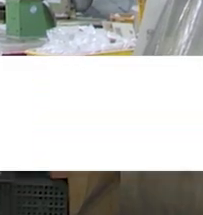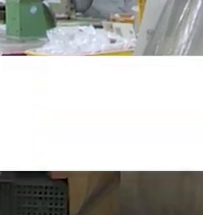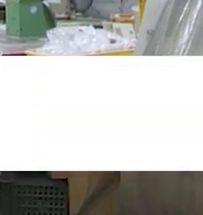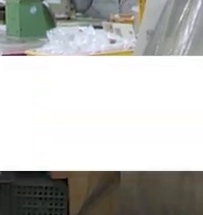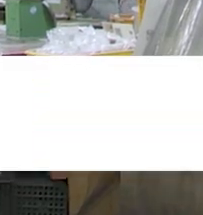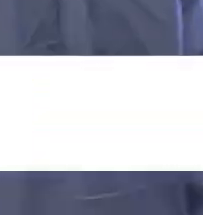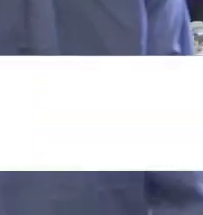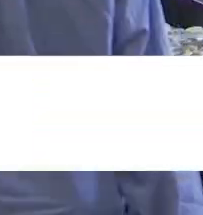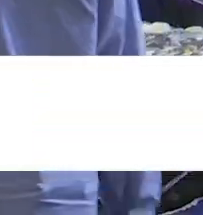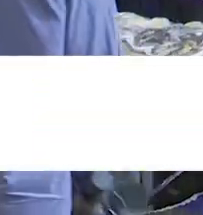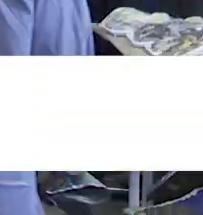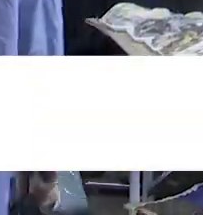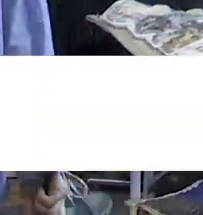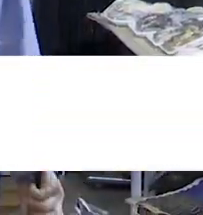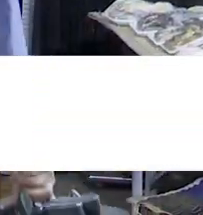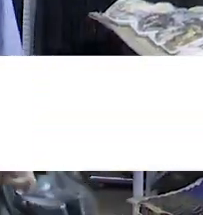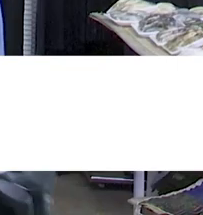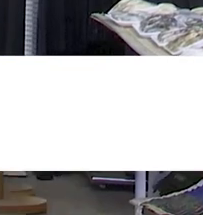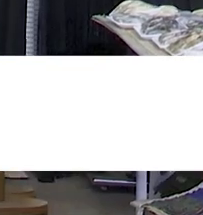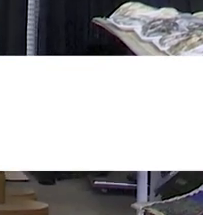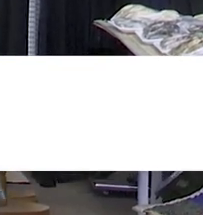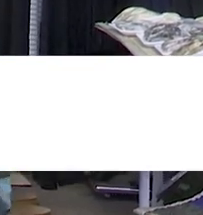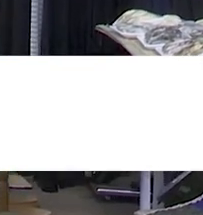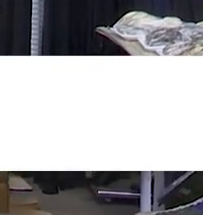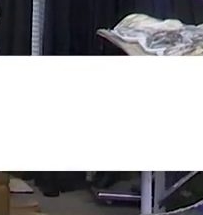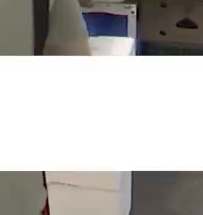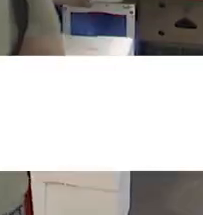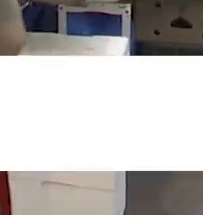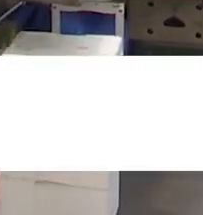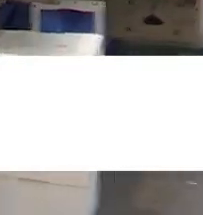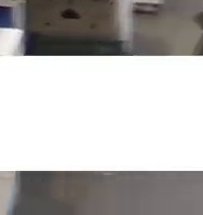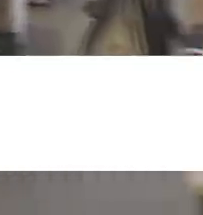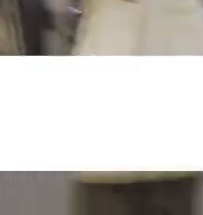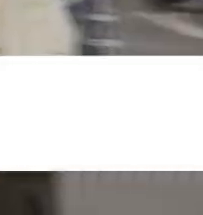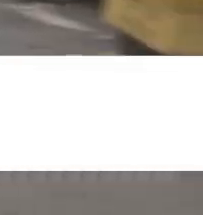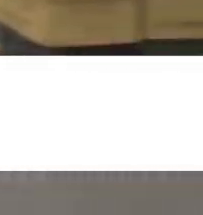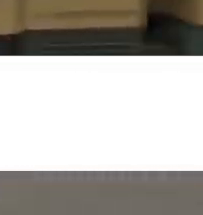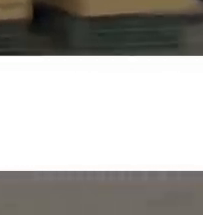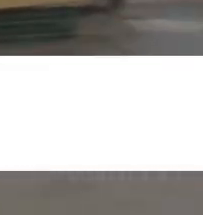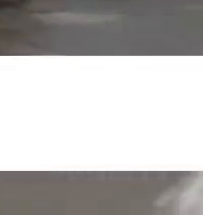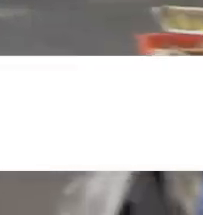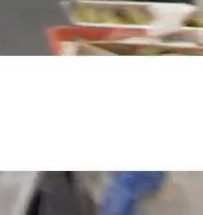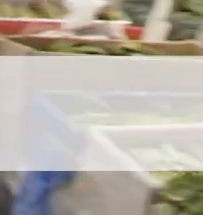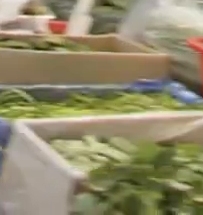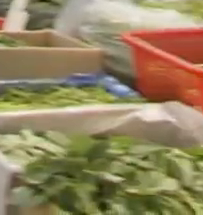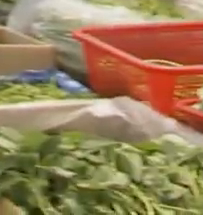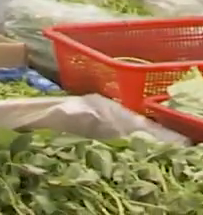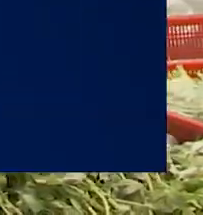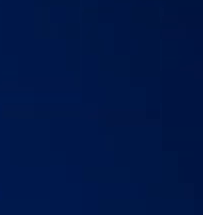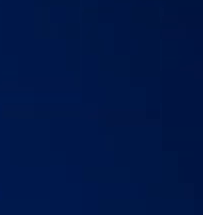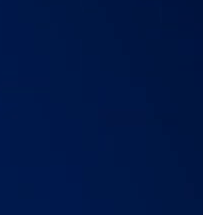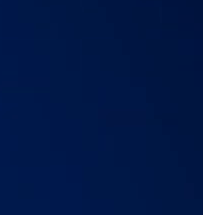강서구가 오는 7일부터 13일까지 일주일 동안 추석 종합대책을 마련하고 시행에 들어갑니다